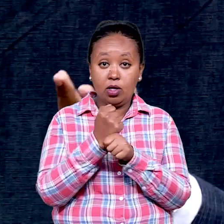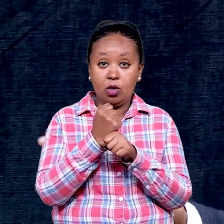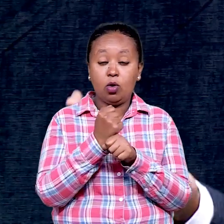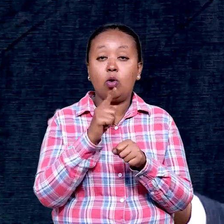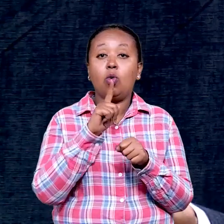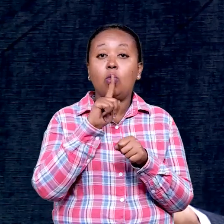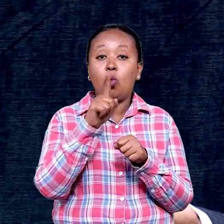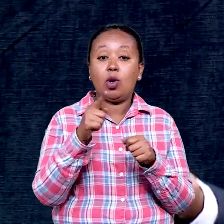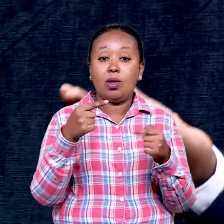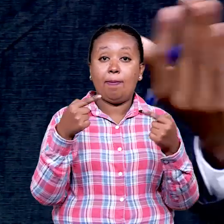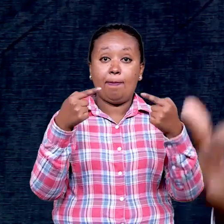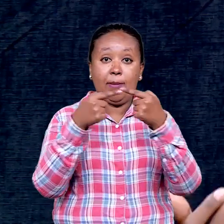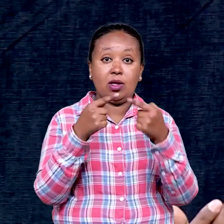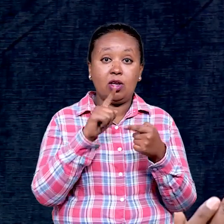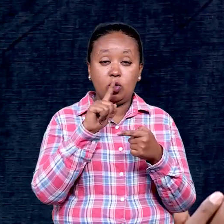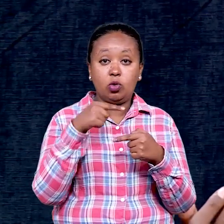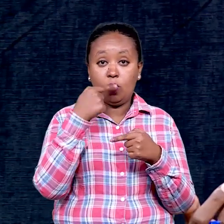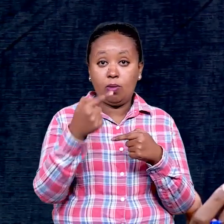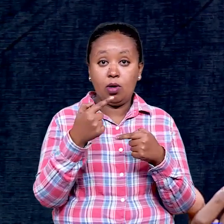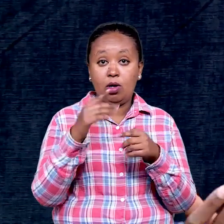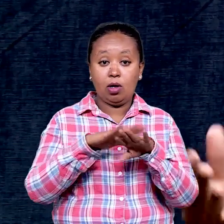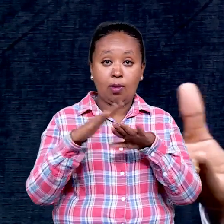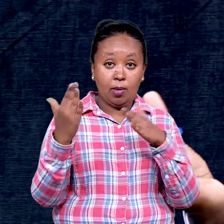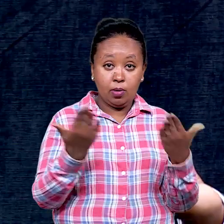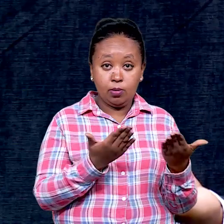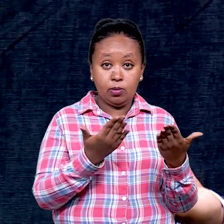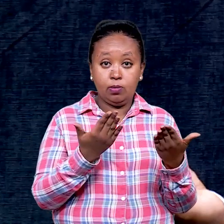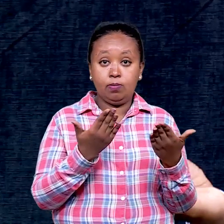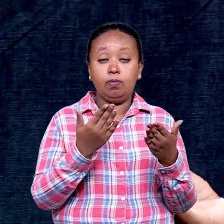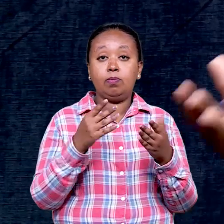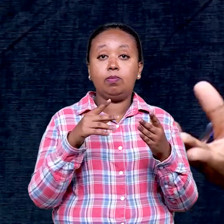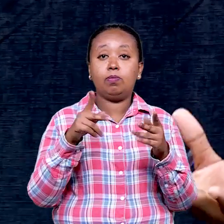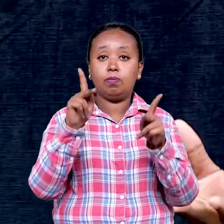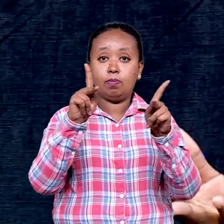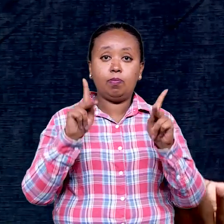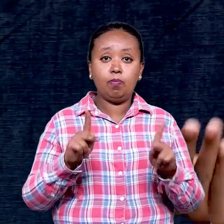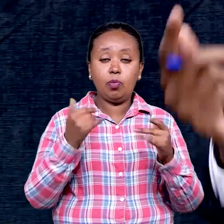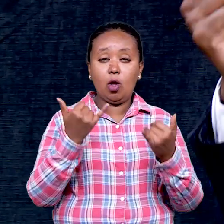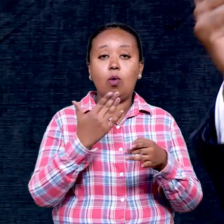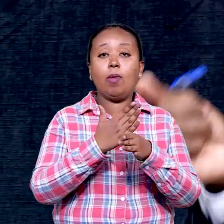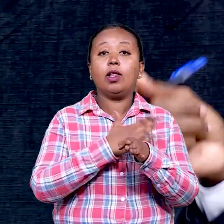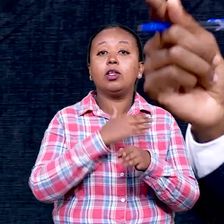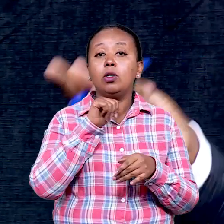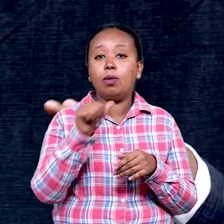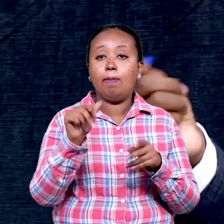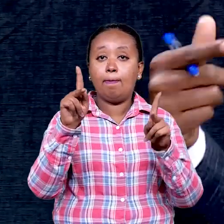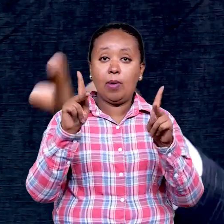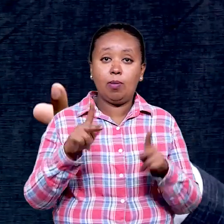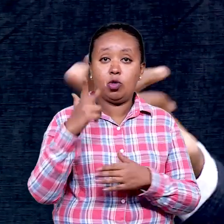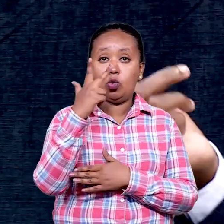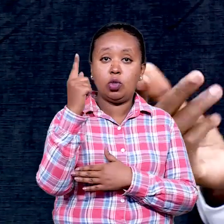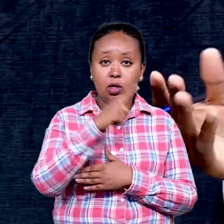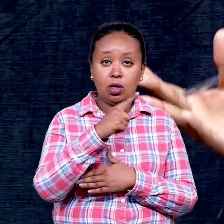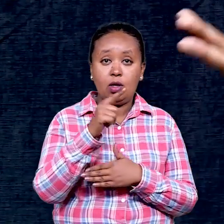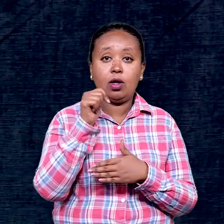እውነተኛ ፓርትነሮች፣ አጋሮች ናቸው ብሎ ከመጋበዝ አንጻር ወይ ፓርላማ እንኳ እኮ የምናየው ነው። አሁንም አልተሻሻልም እኮ ፓርላማው 3 ቀን ወይ ከነገ